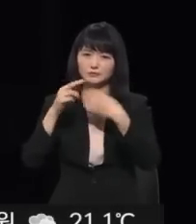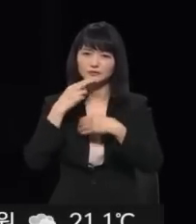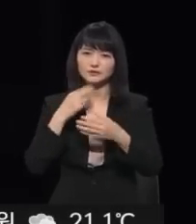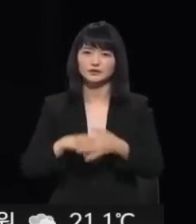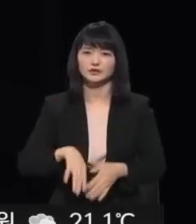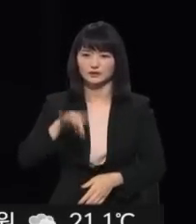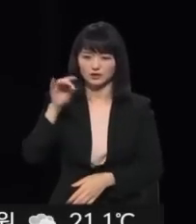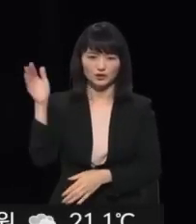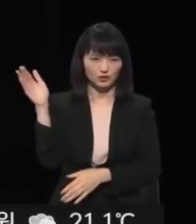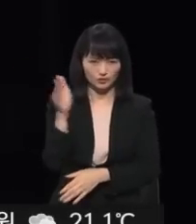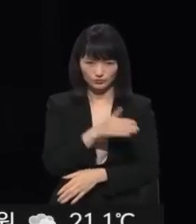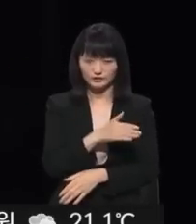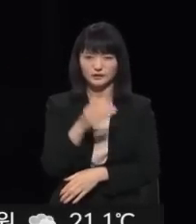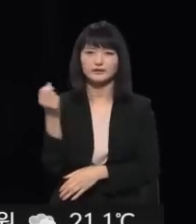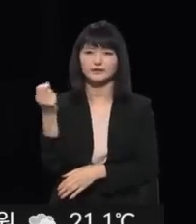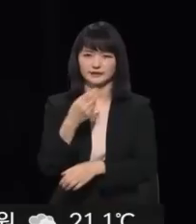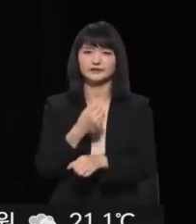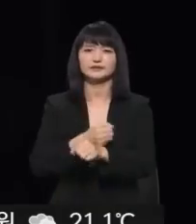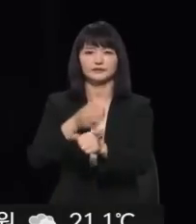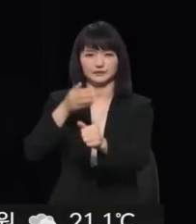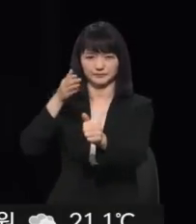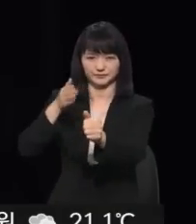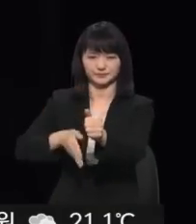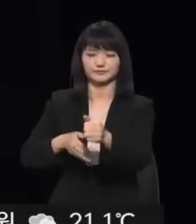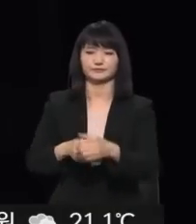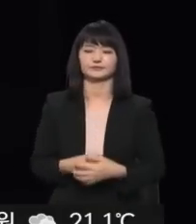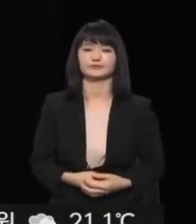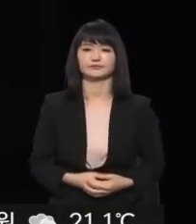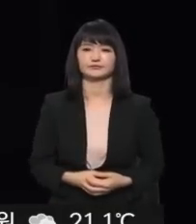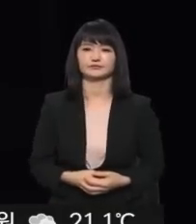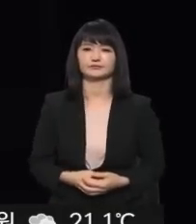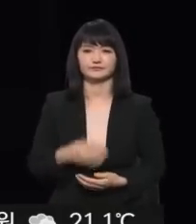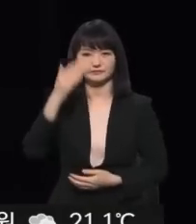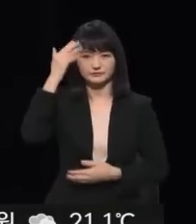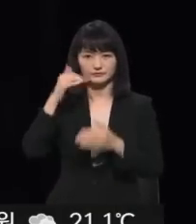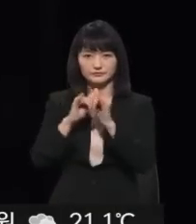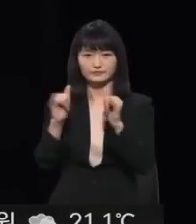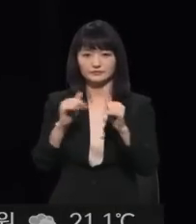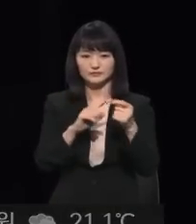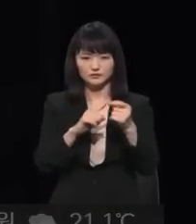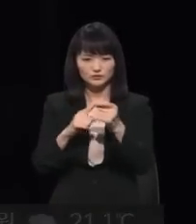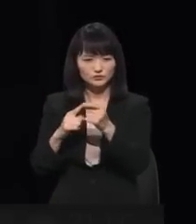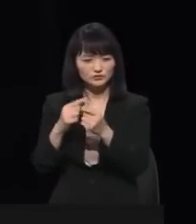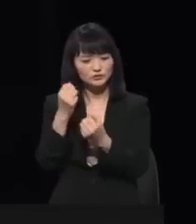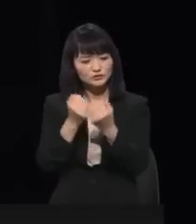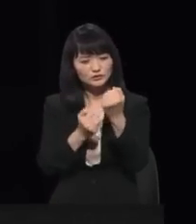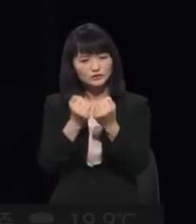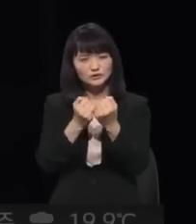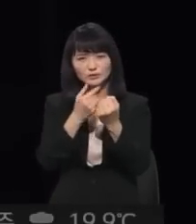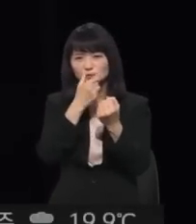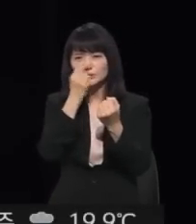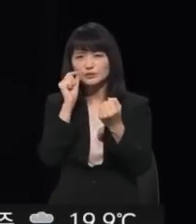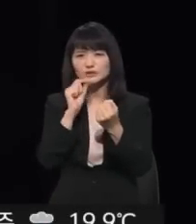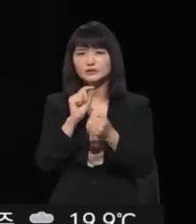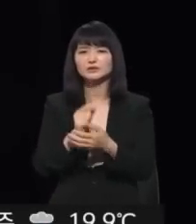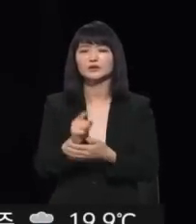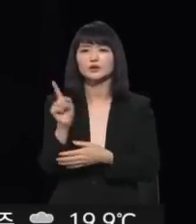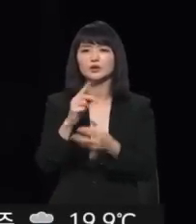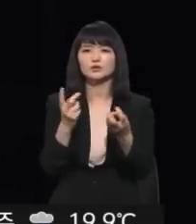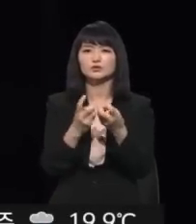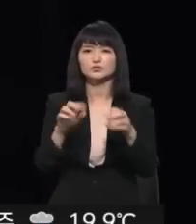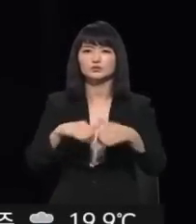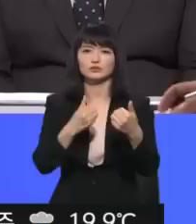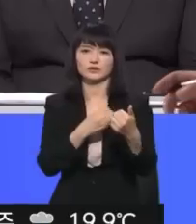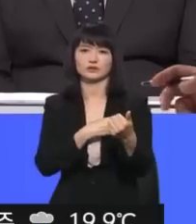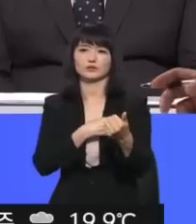다시 아솜 아 이렇게 운전 주셨구요 바닥 무슬림 한국 사람이 국어 독해력이 딸려서 야 어찌 국법을 만드는 국회의원 활동을